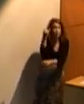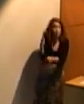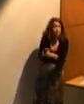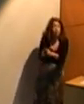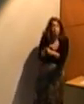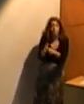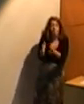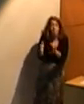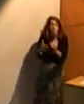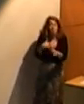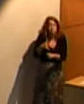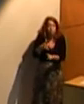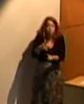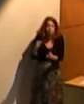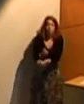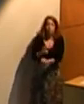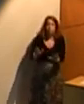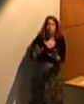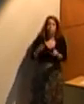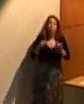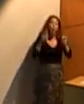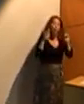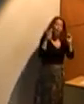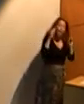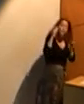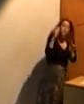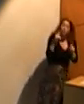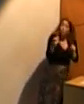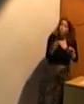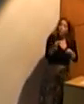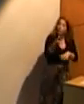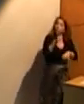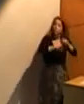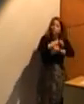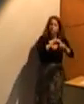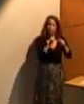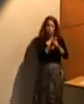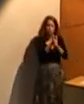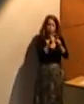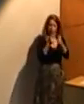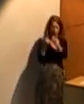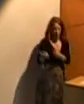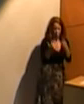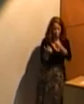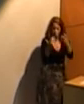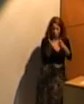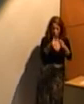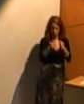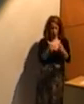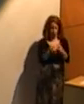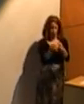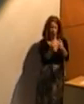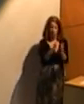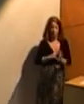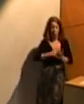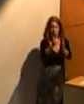plus perfectionnés pour nous aider nous humains à comprendre ce qui nous entoure oui c'est ainsi